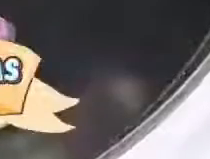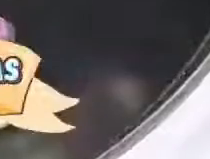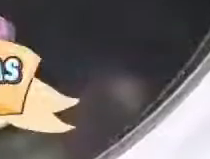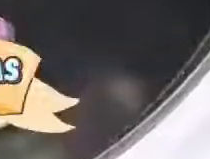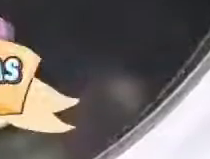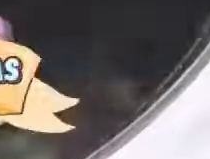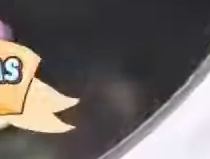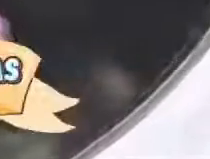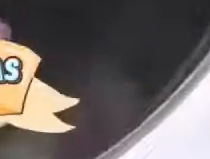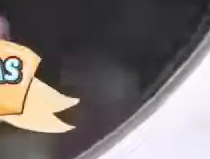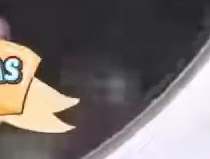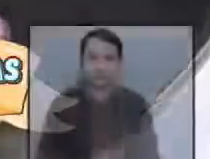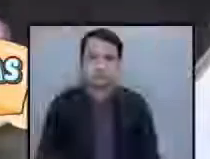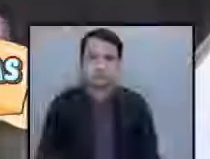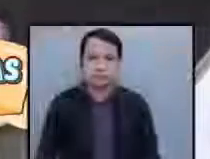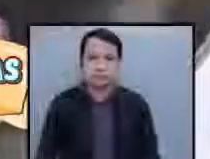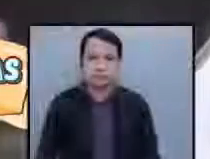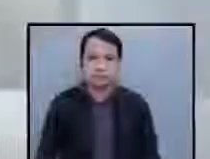na natin yung sibuyas.